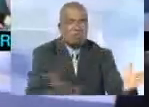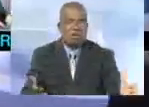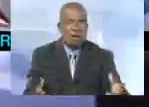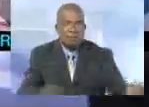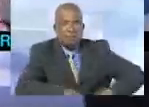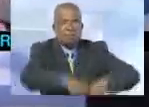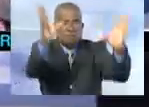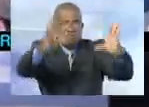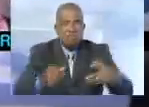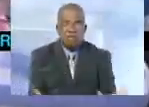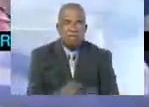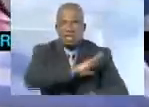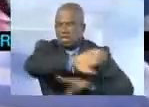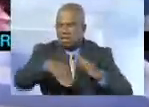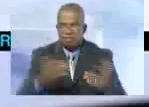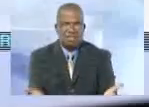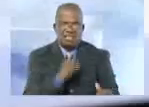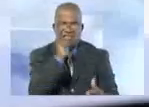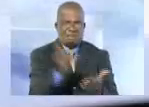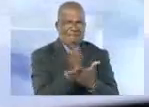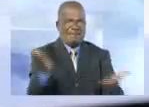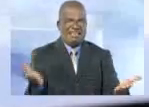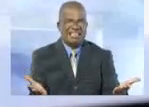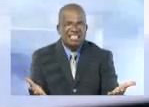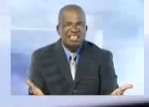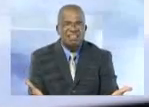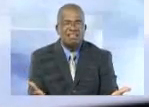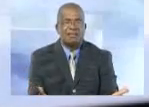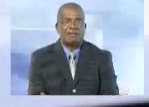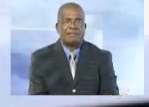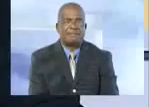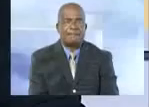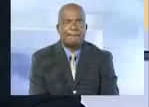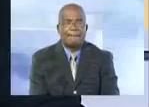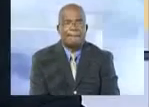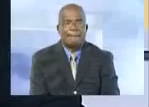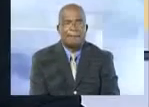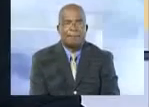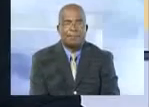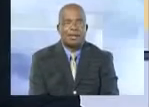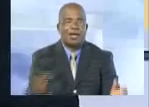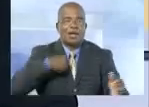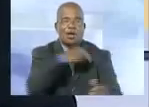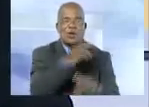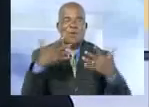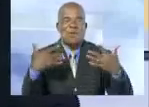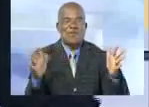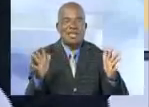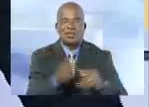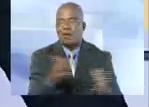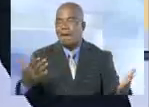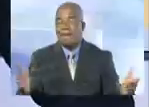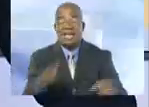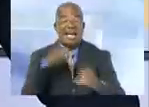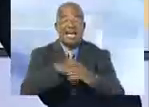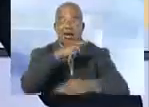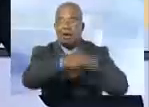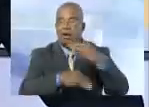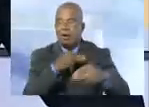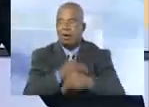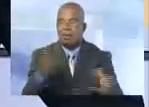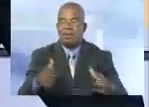le pouvoir politique n'a pas encore apporté de réponse. Et on termine ce tour de l'actualité dans le monde.